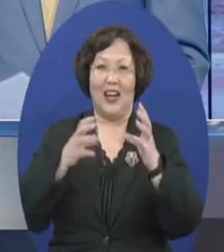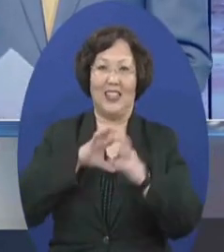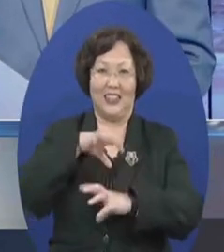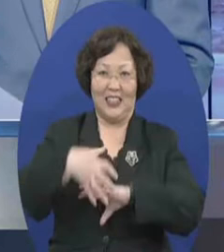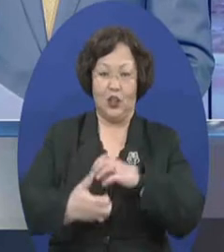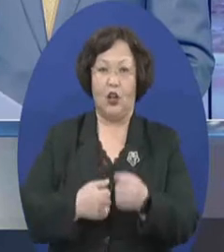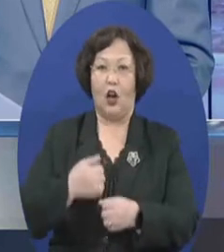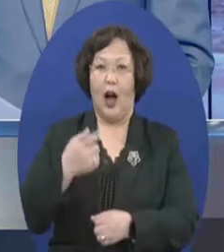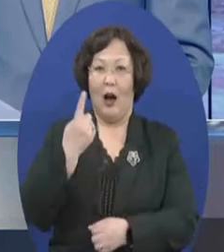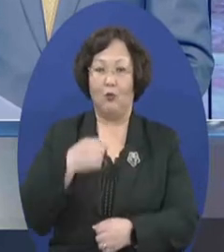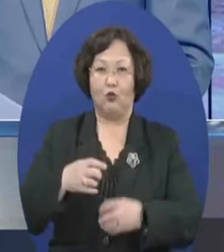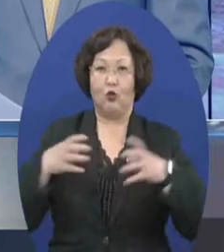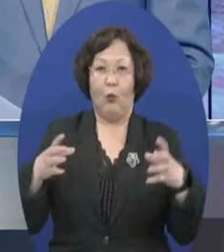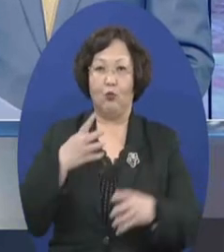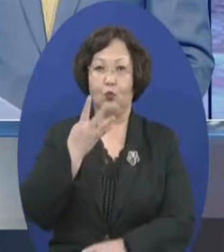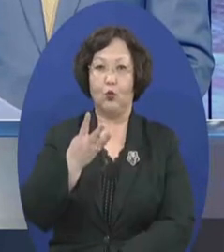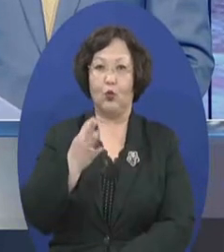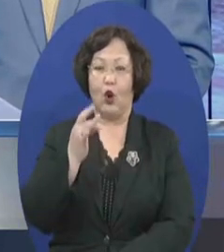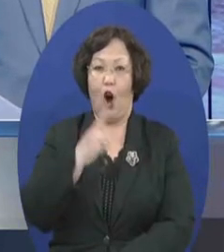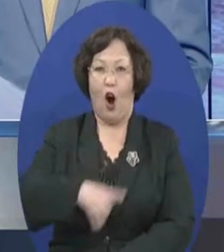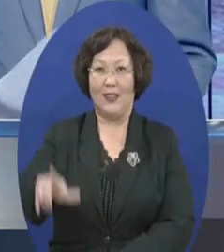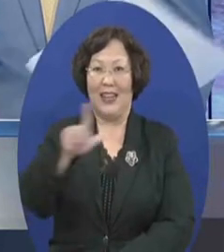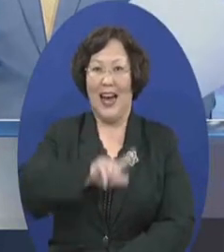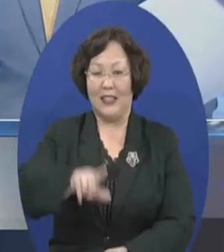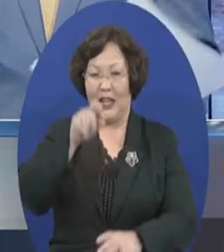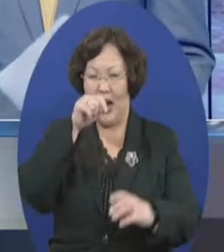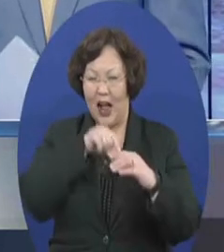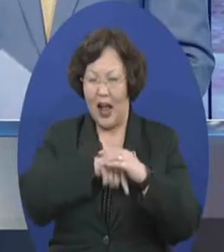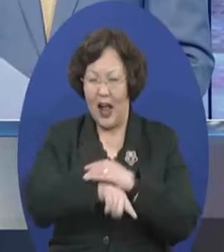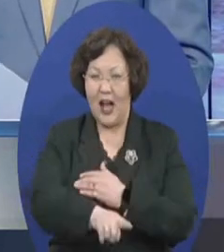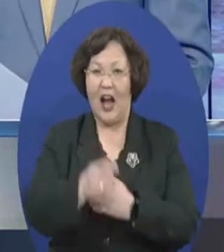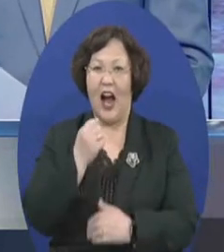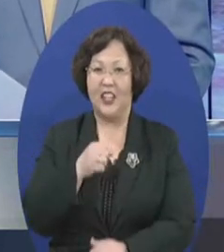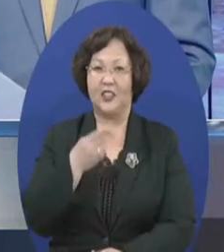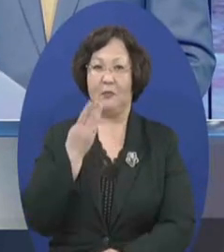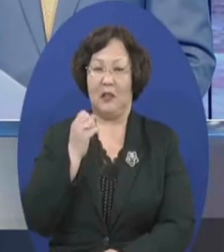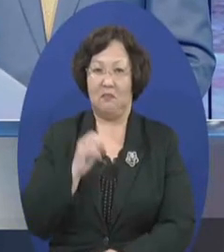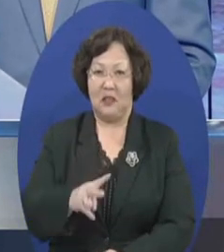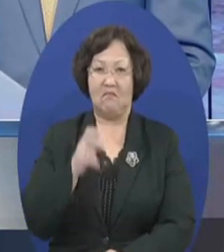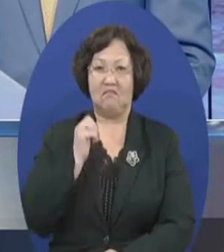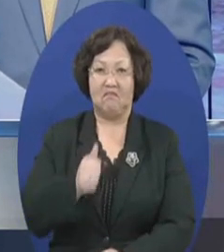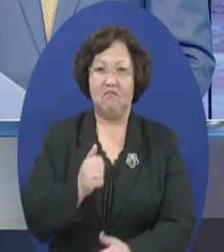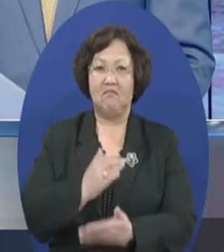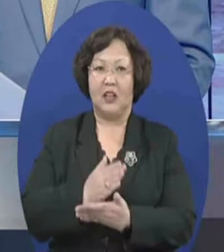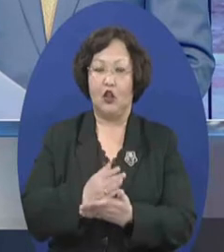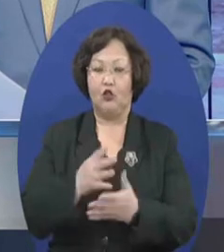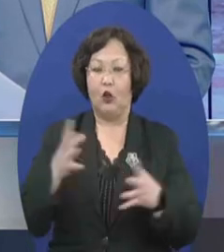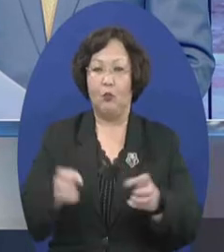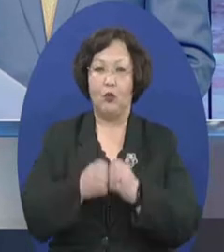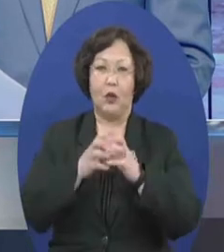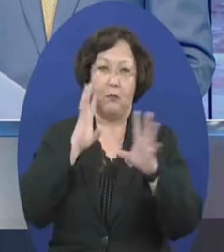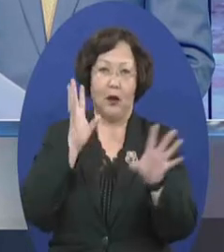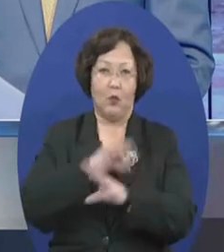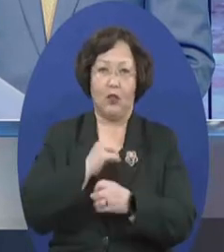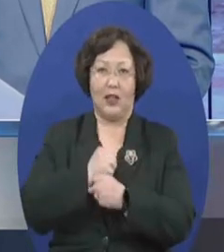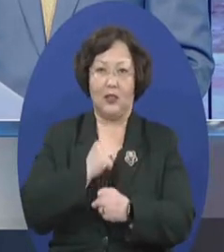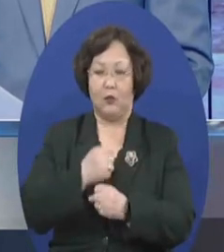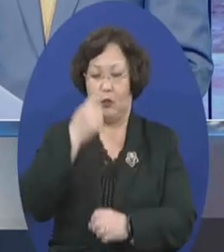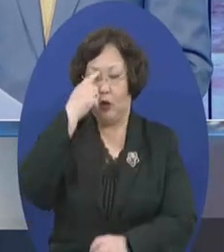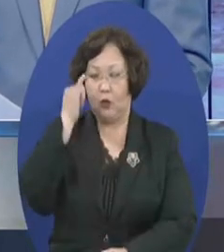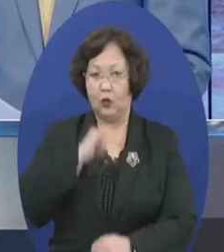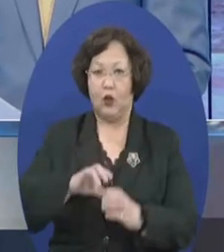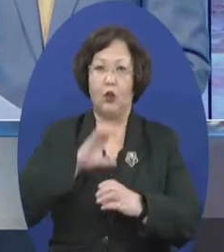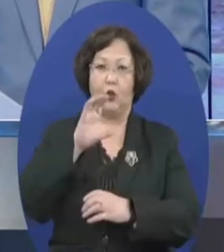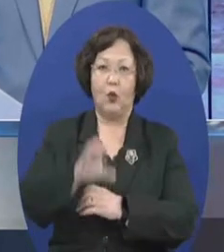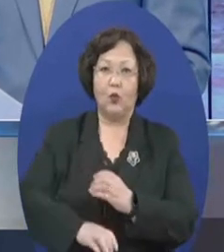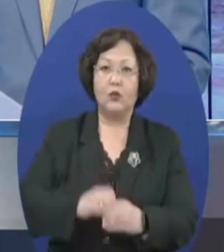том дөрвөн ордын нэг болох ийм одоо том бүтээн байгуулалт ажил эхэлж байгаа юм. Инснээр Монгол улс олон улсын одоо зэсийн зах зээл